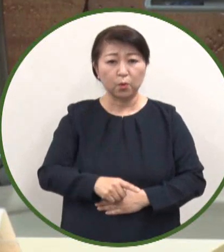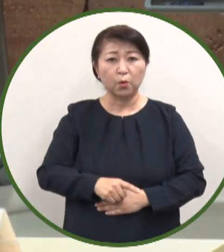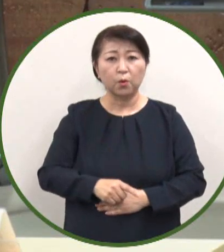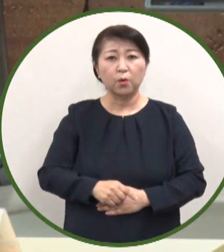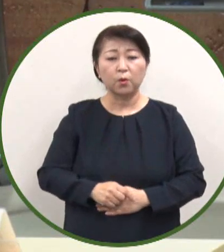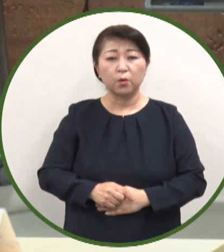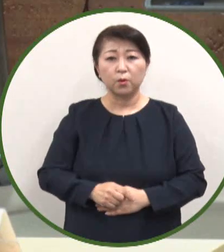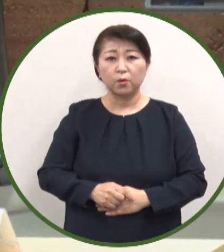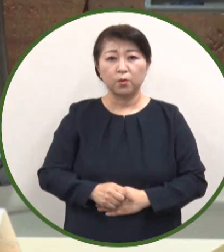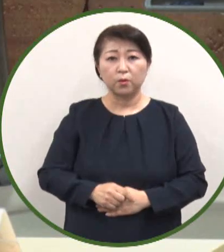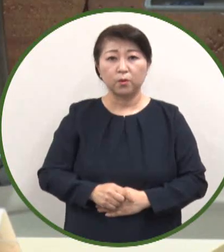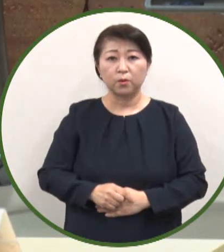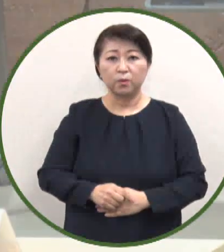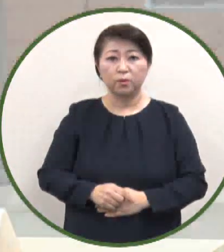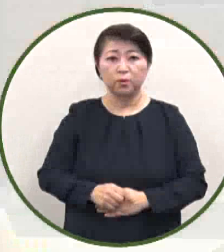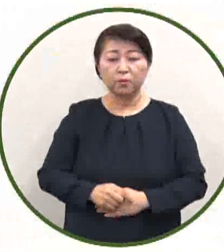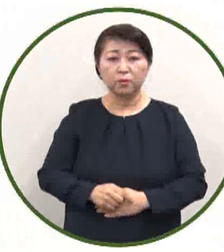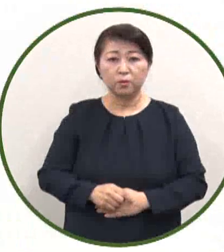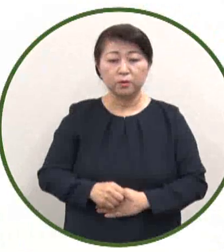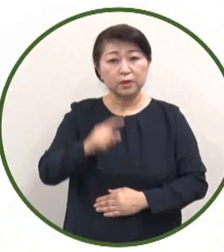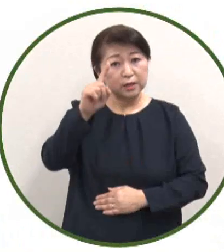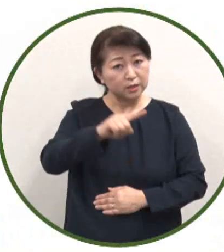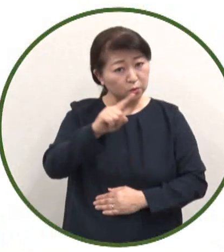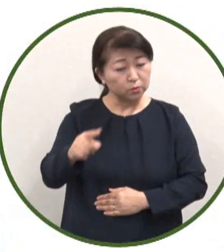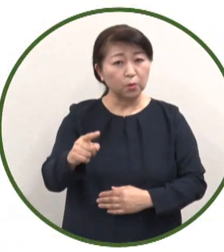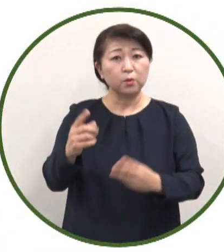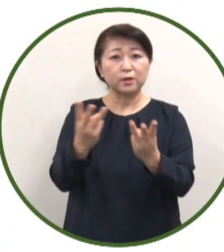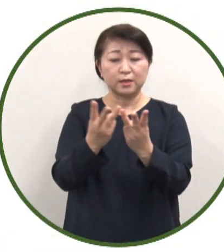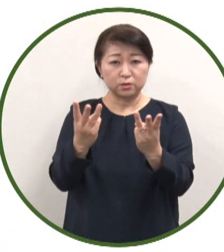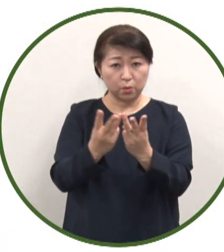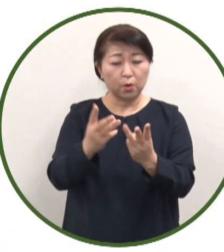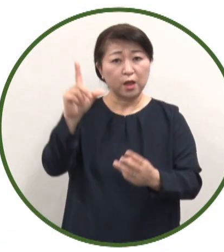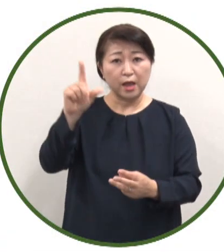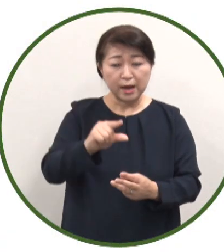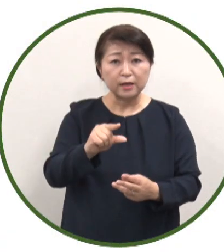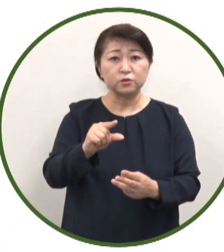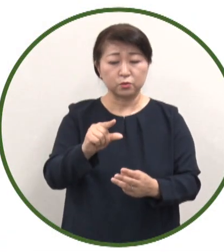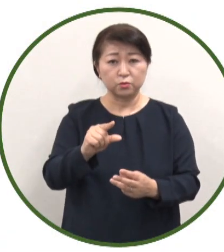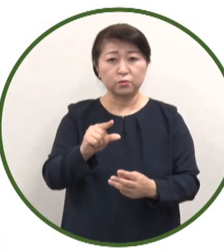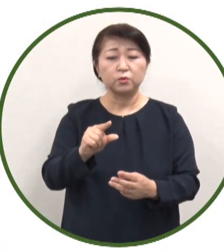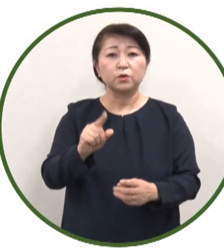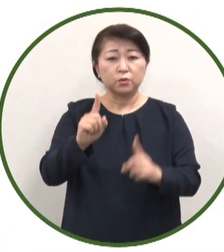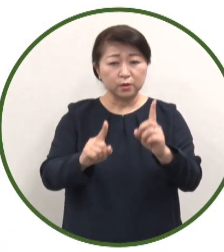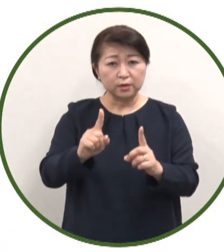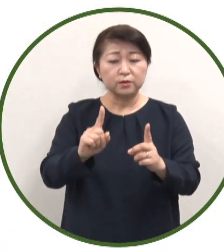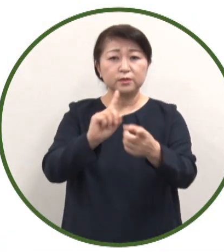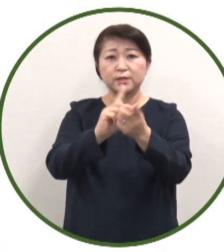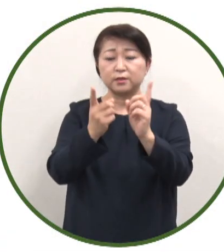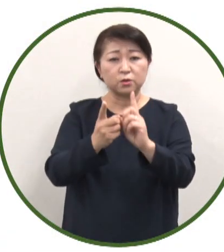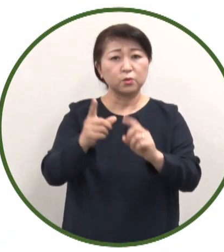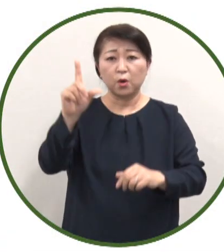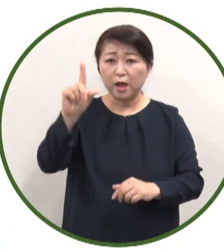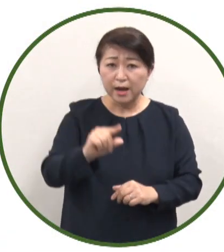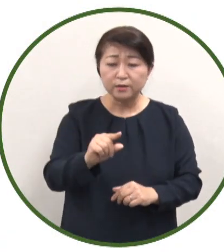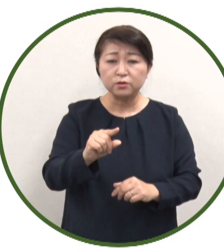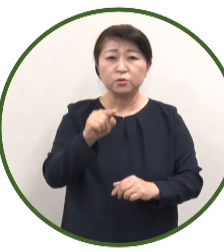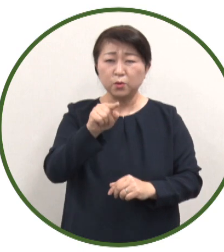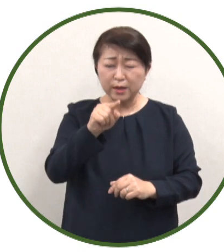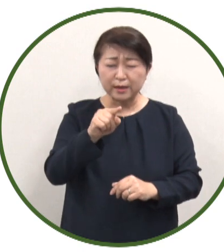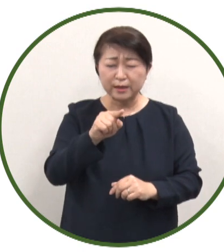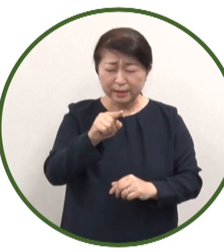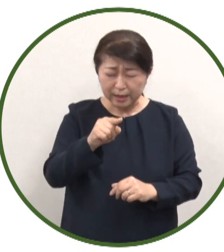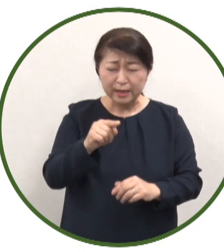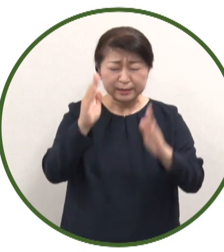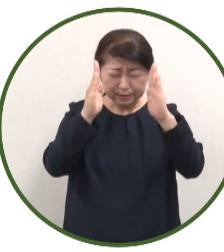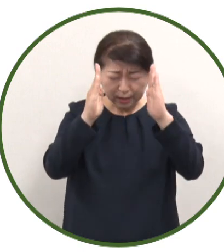ちら人流を抑制すると、人と人との接触をとにかく減らしていくということを最大限